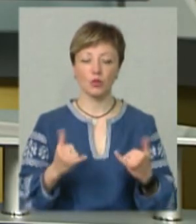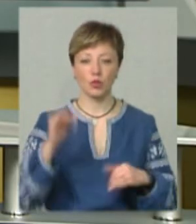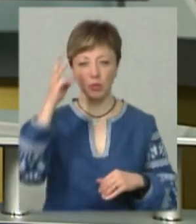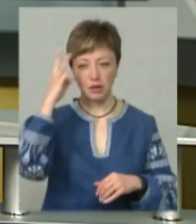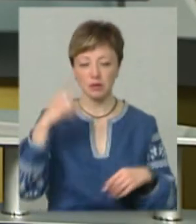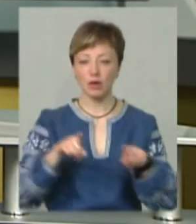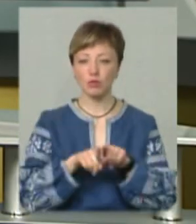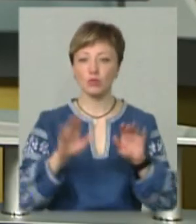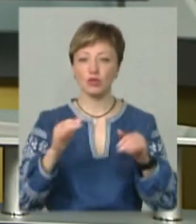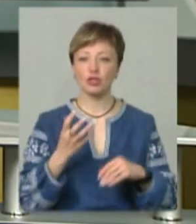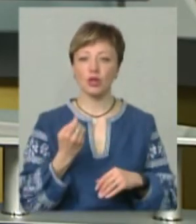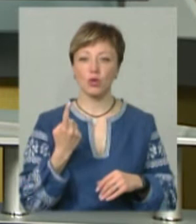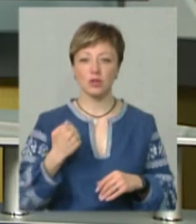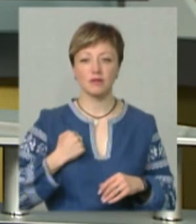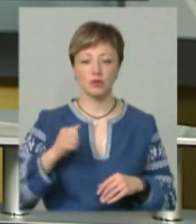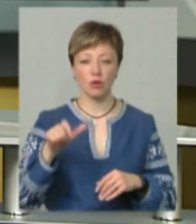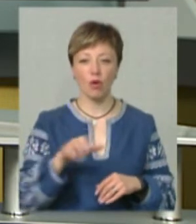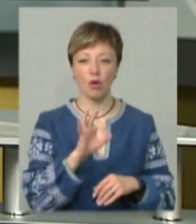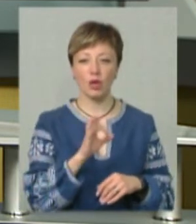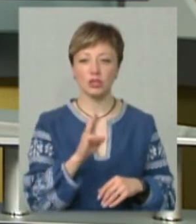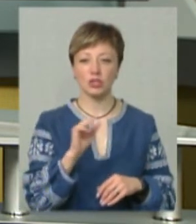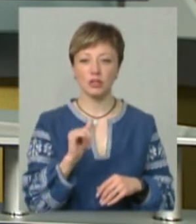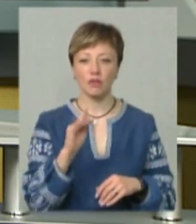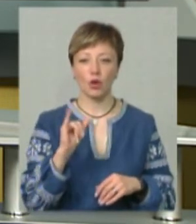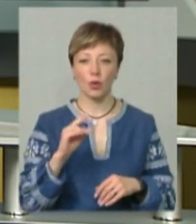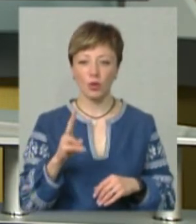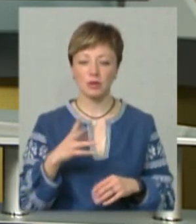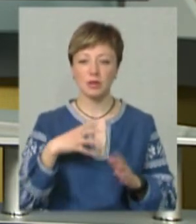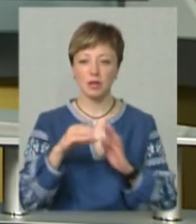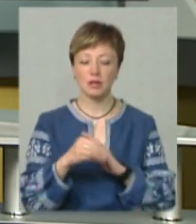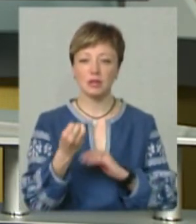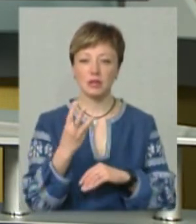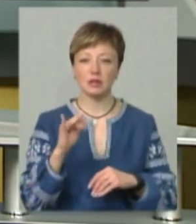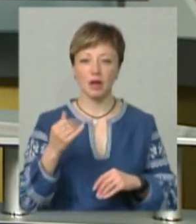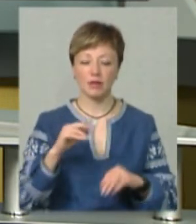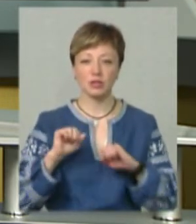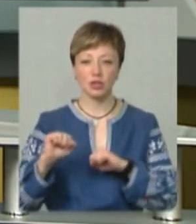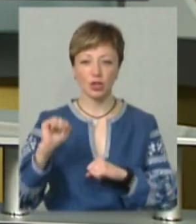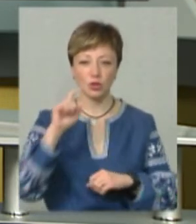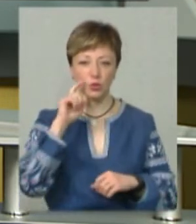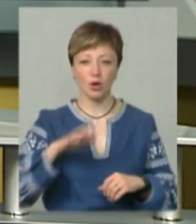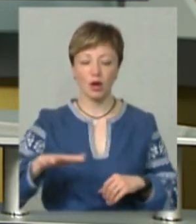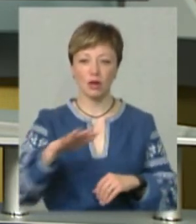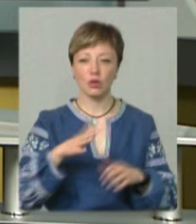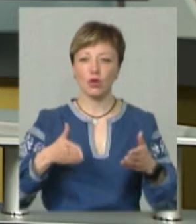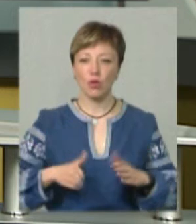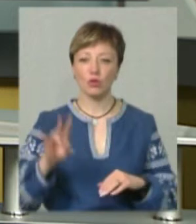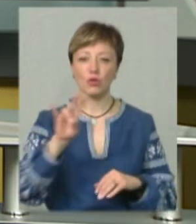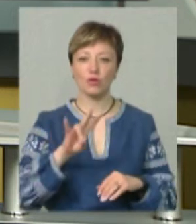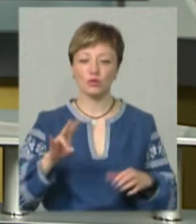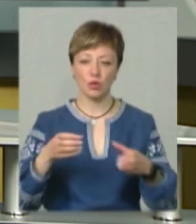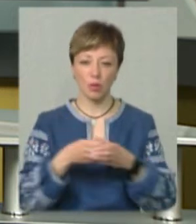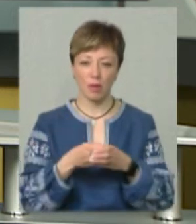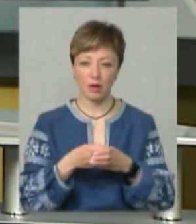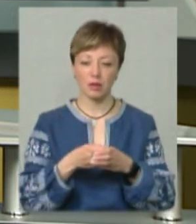Хмельницькому також попрощались ще з одним військовим Олегом Штифлюком. Він загинув 13 травня, захищаючи Україну. Чоловік родом з Новушицької